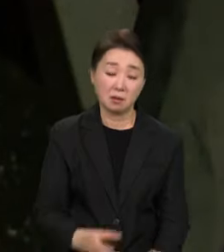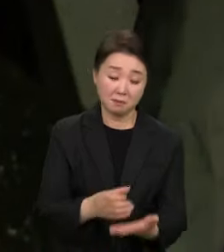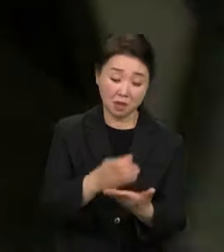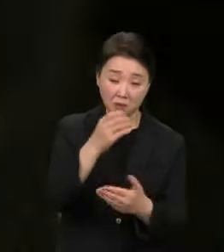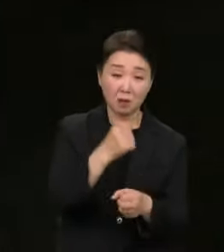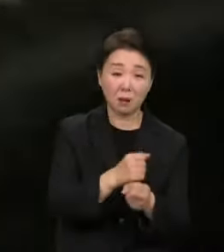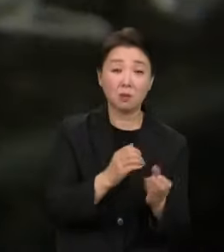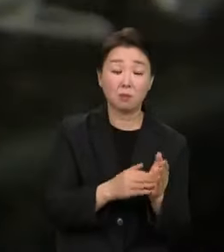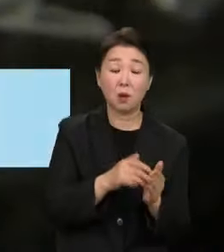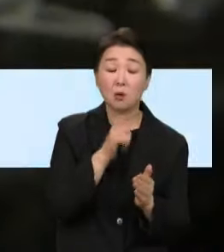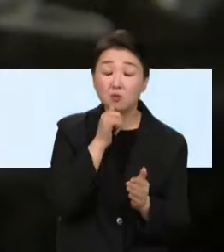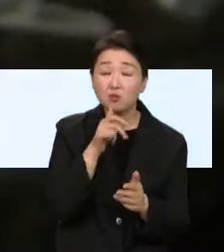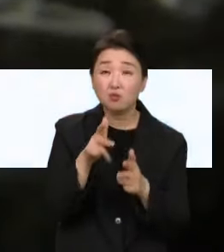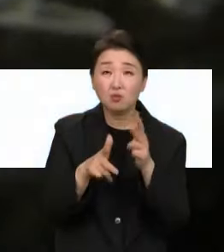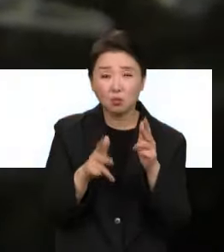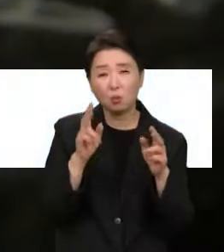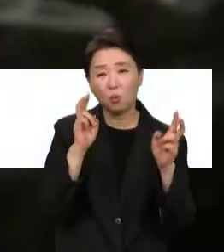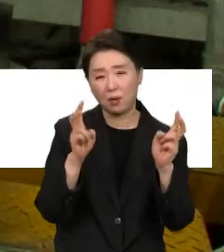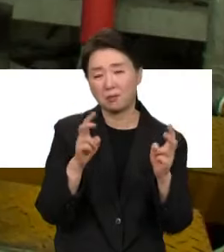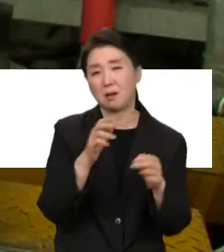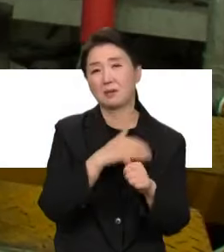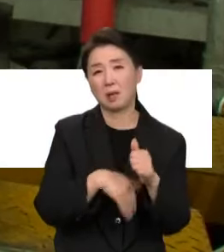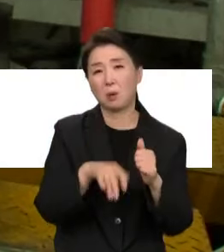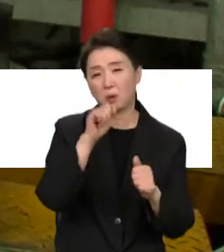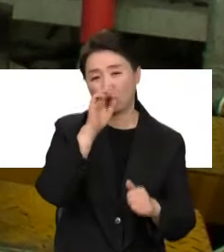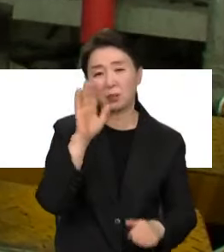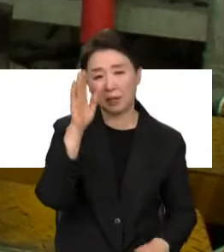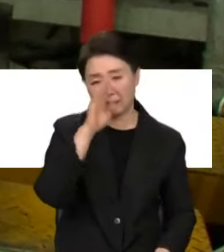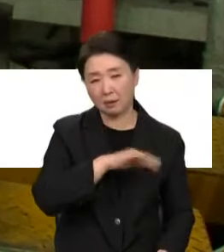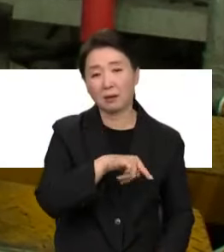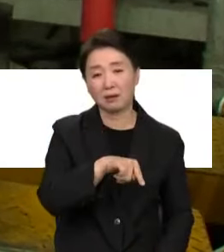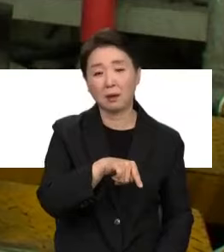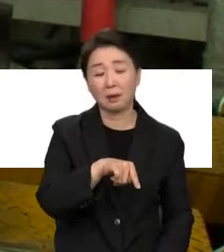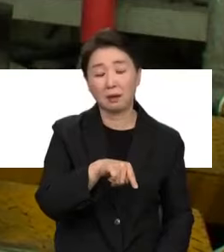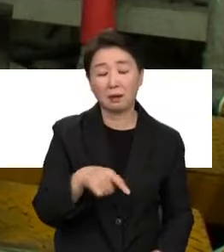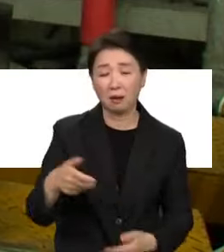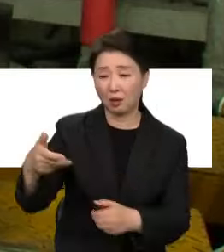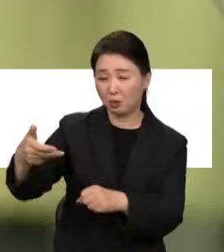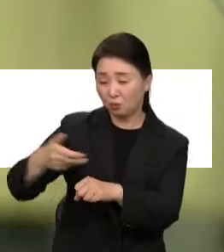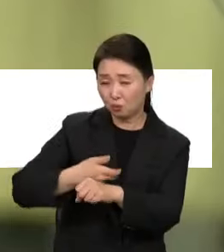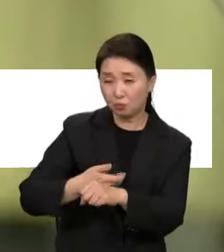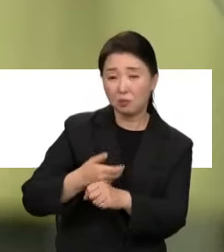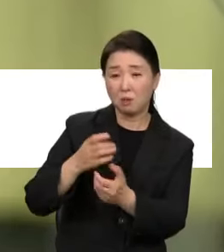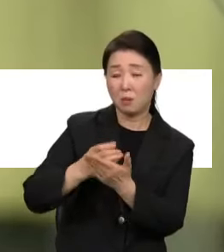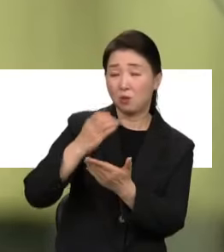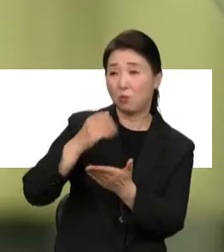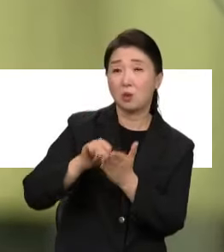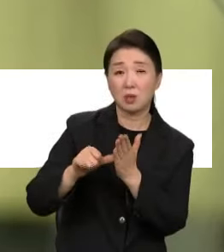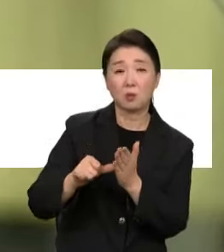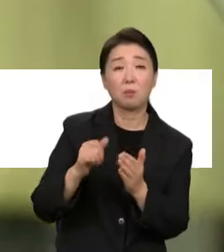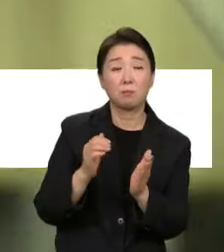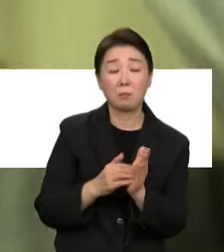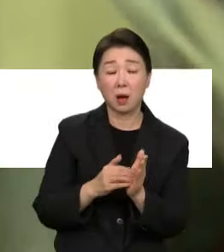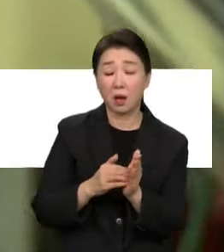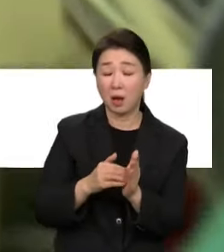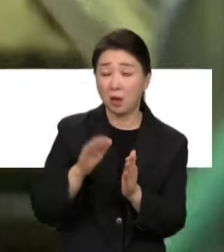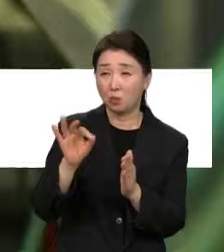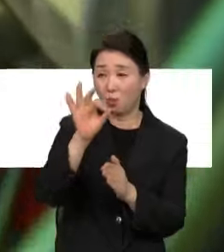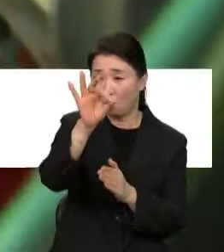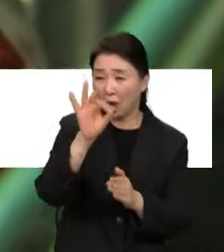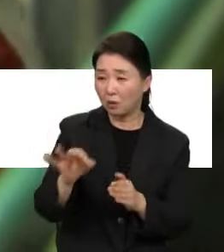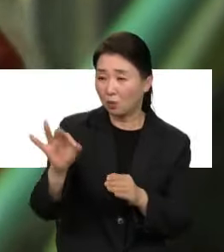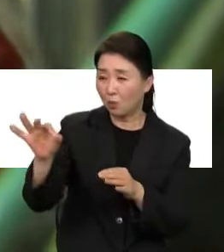만드는 중소업체들도 상황은 마찬가지입니다. 수입에 의존하는 페트병 원료는 환율과 연동해